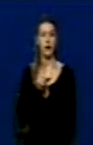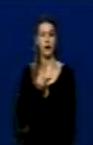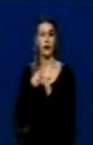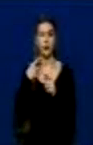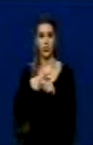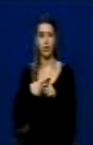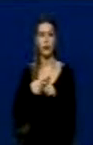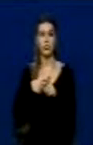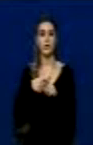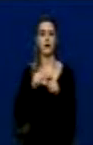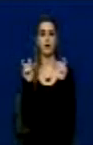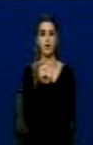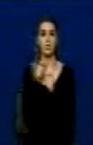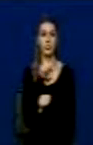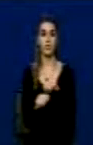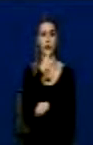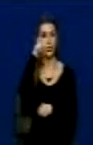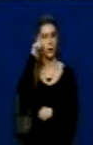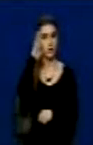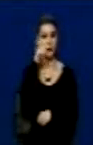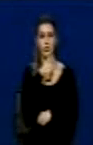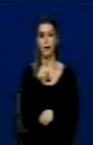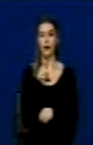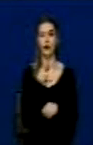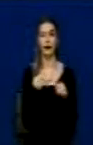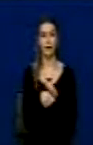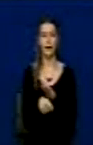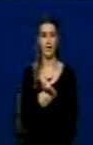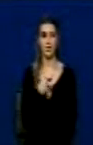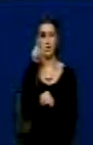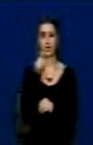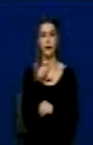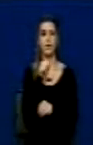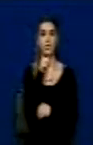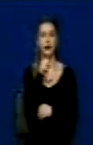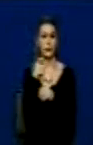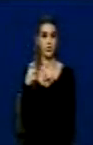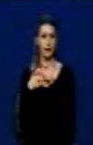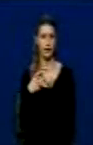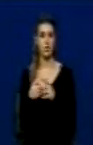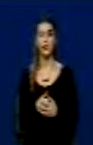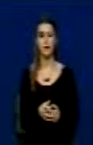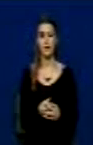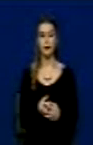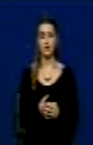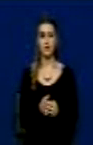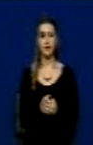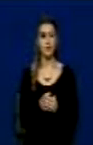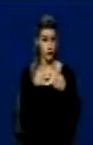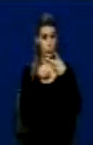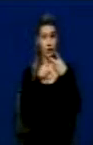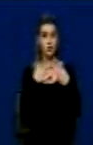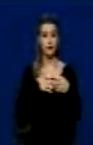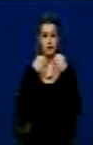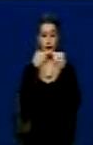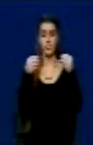kurorëzua bile edhe me burgosjen e kryeministrit të korruptuar Ivo Sanader. Momenti i dytë që desha të ndalem është që